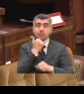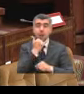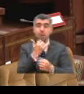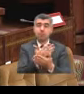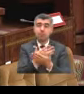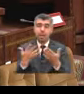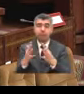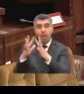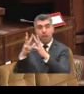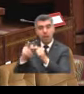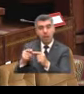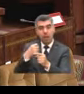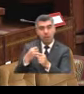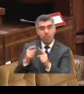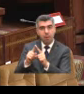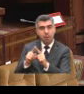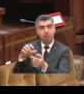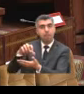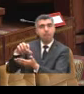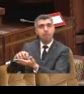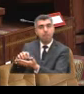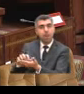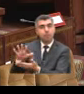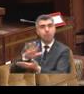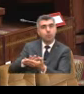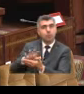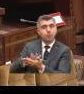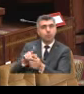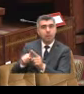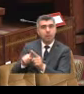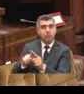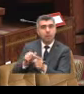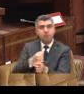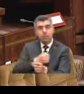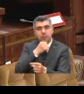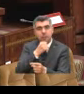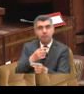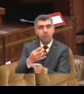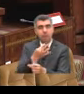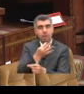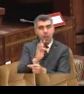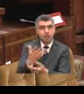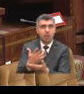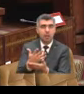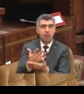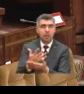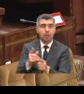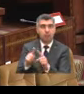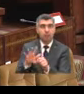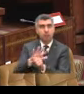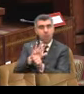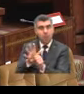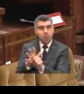ارقام بدول يستفحل فيها الظاهره ديال دور المسنين. وعطيت ارقام فرنسا وقارنتها بما هو الكوفيد في